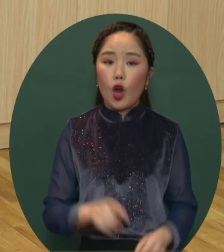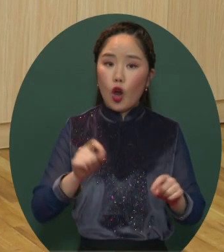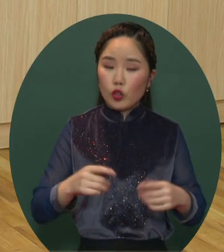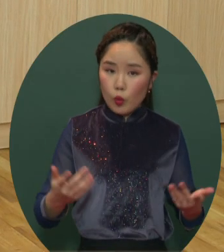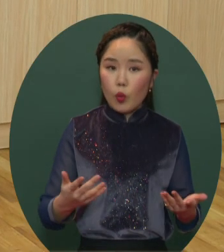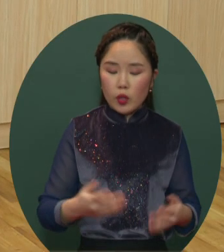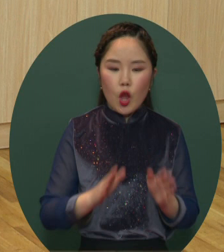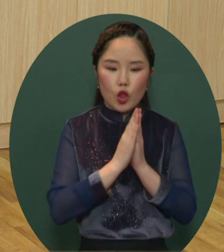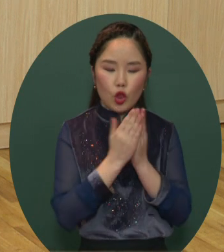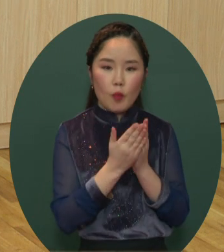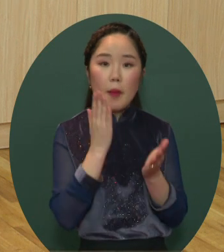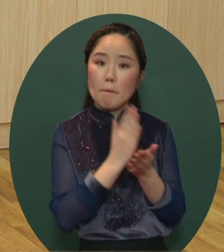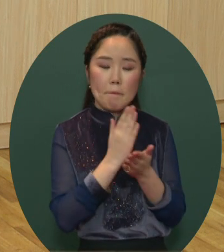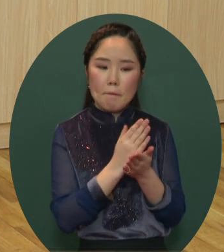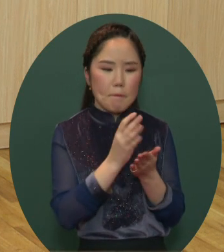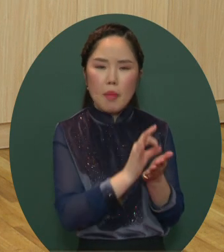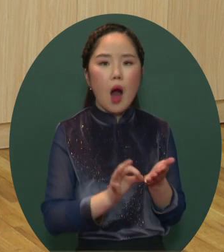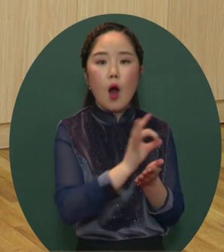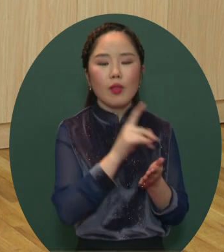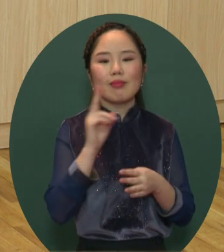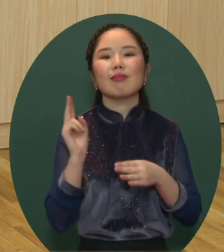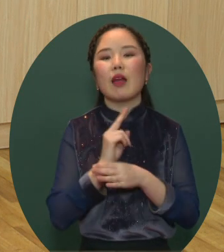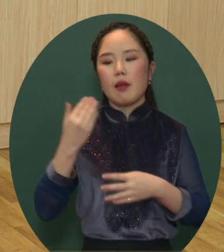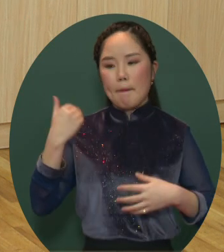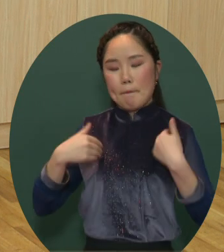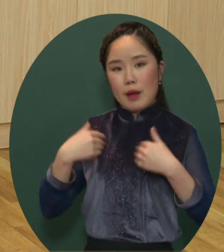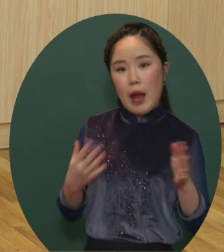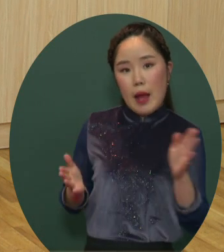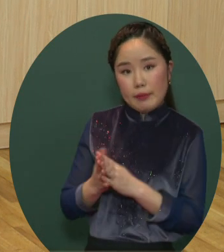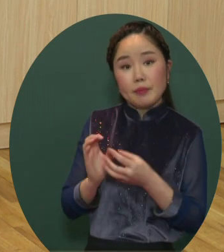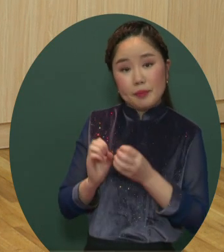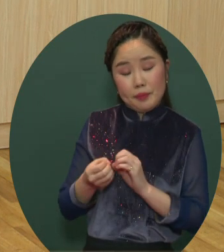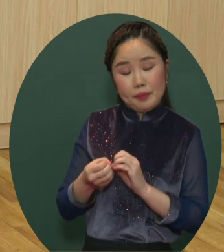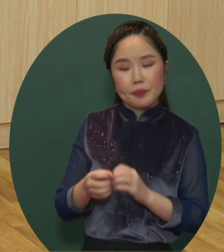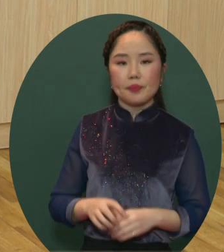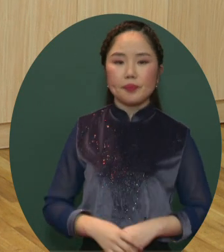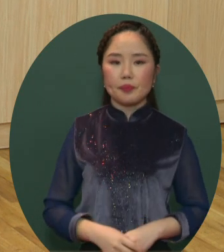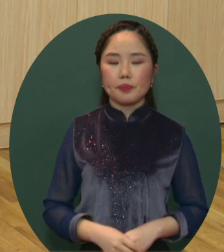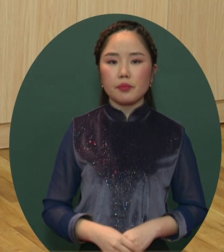бүгдээрээ сурах хичээгээр байхгүй нэгэн дасгалыг хамтдаа хийцгээе.